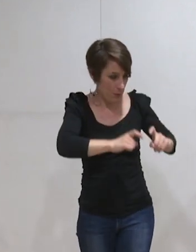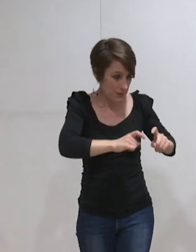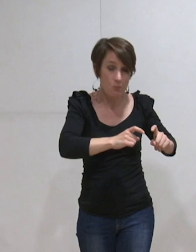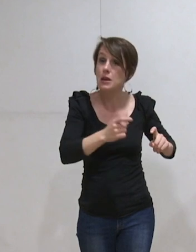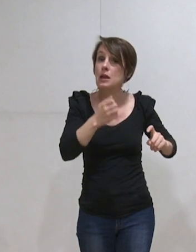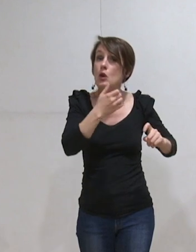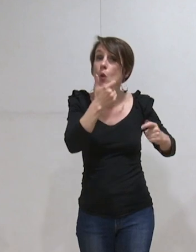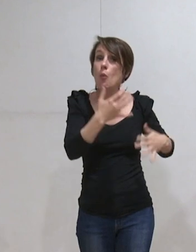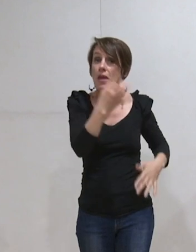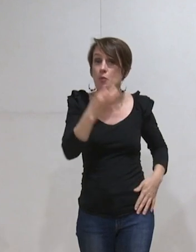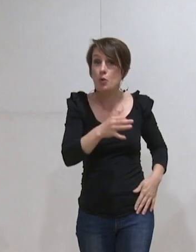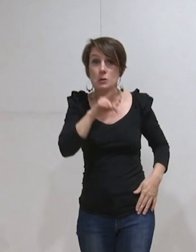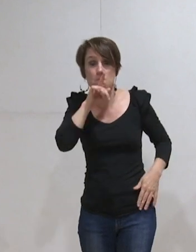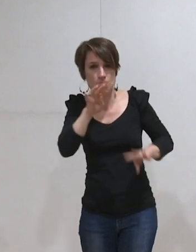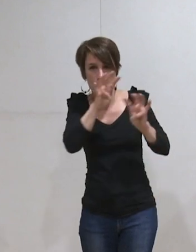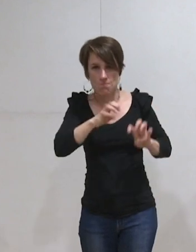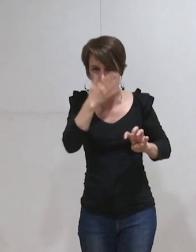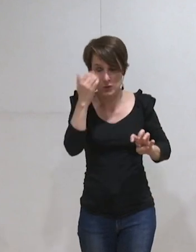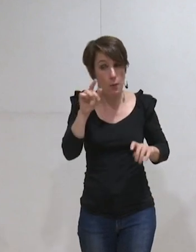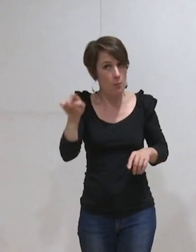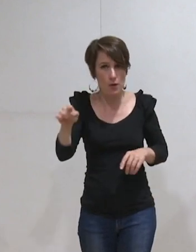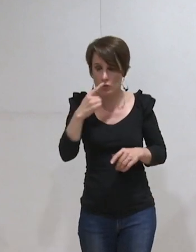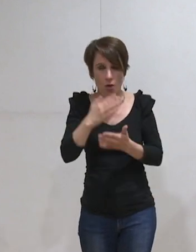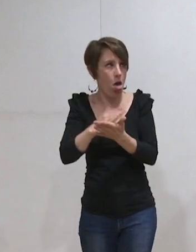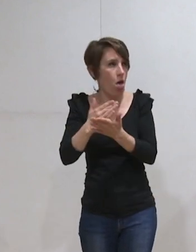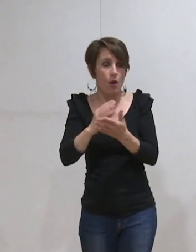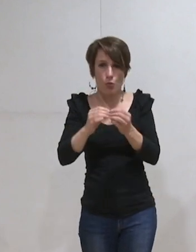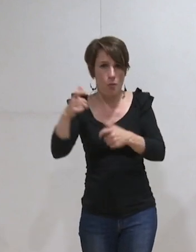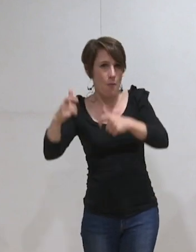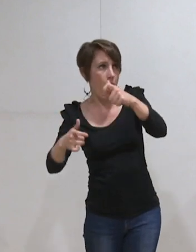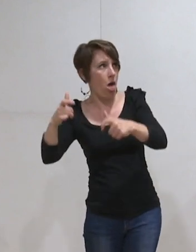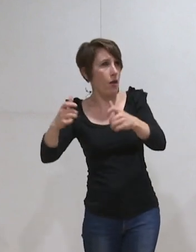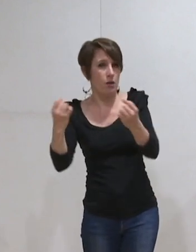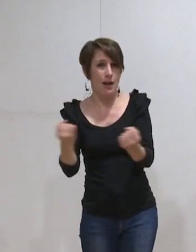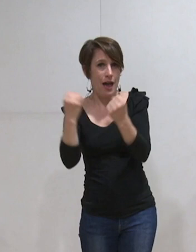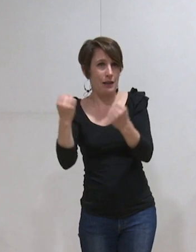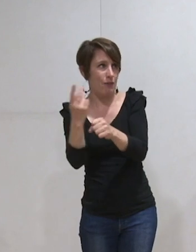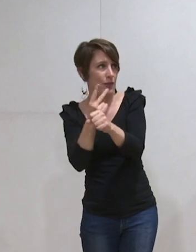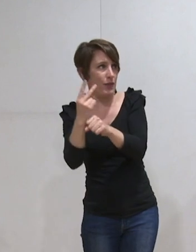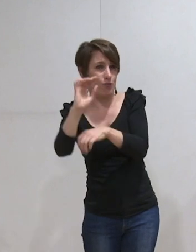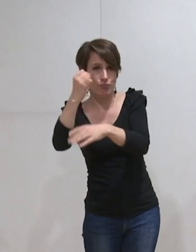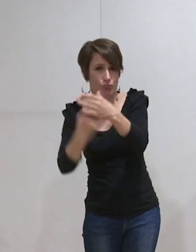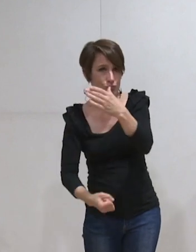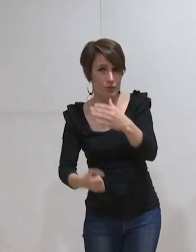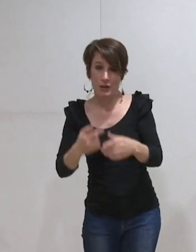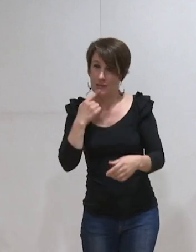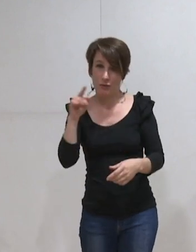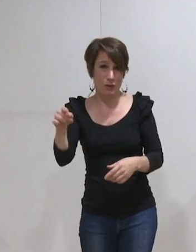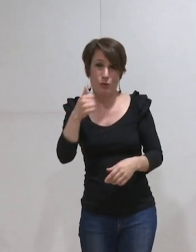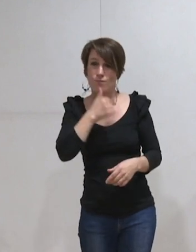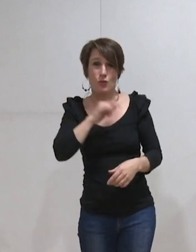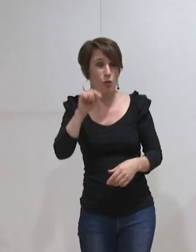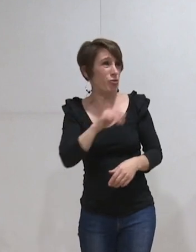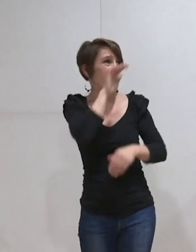puisque ces activités sont menacés et qu'ils en sont à interpeller à vous interpeller publiquement sur le